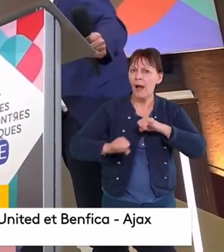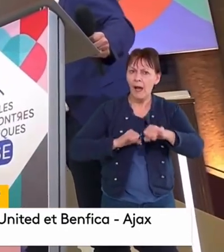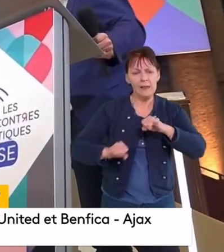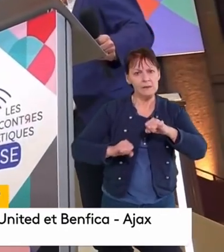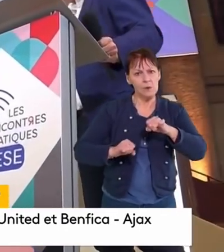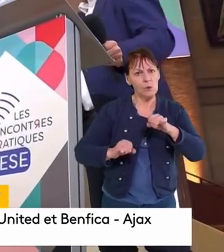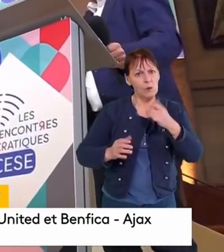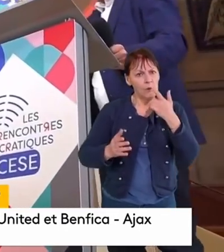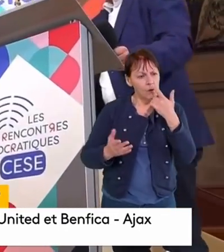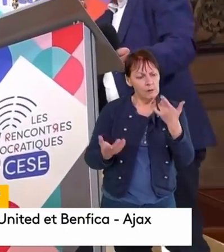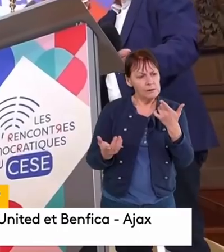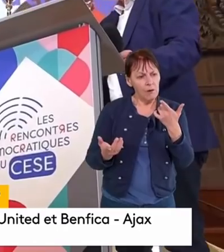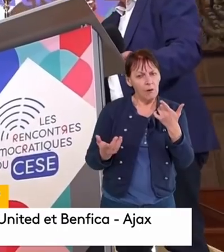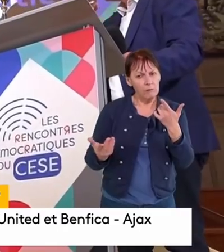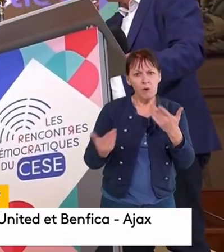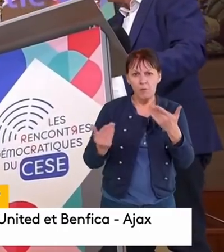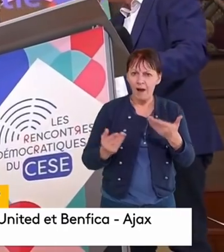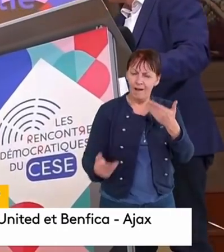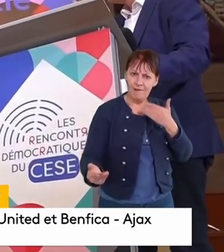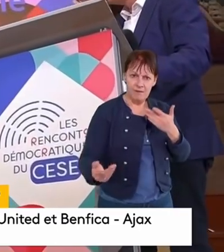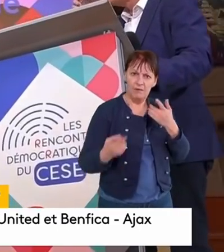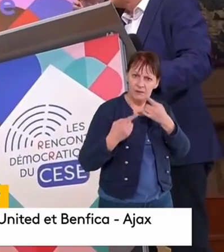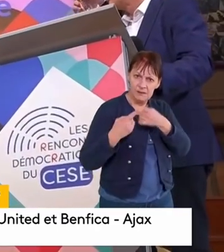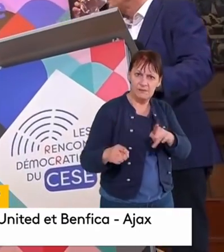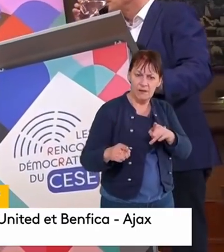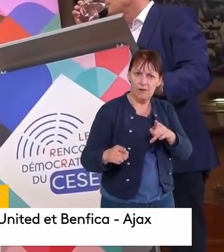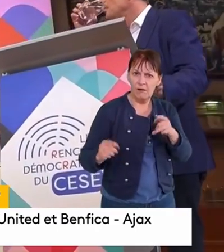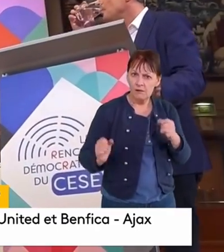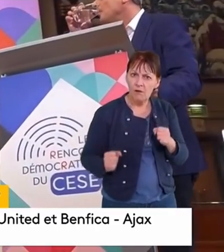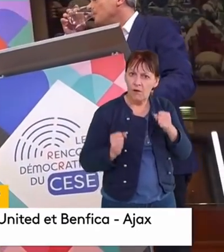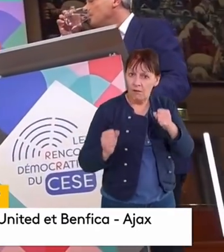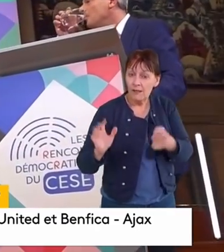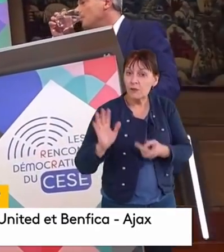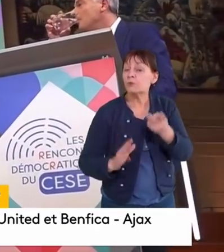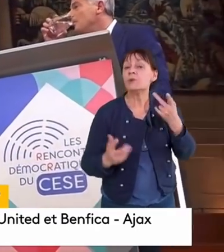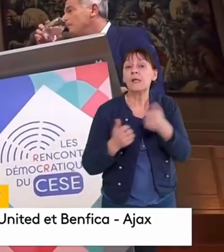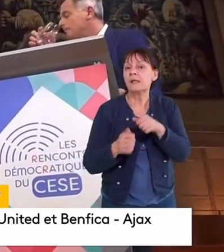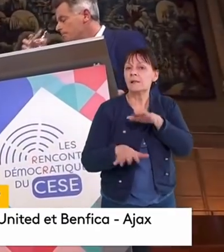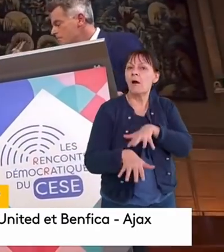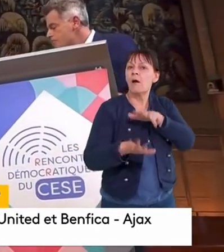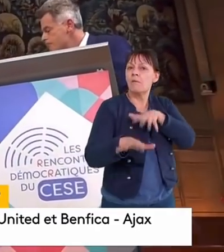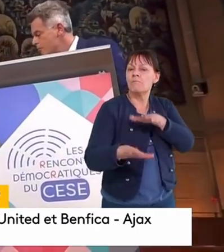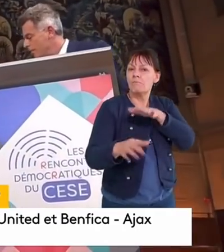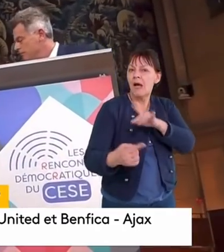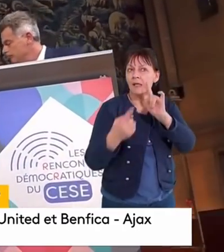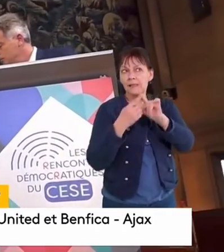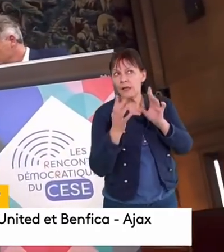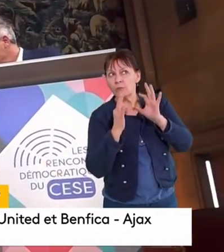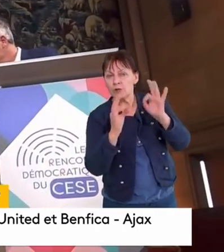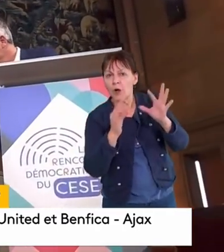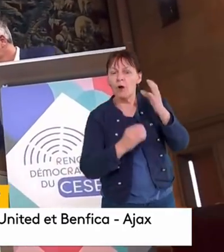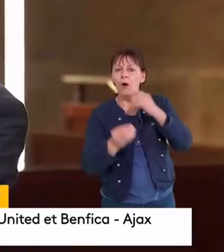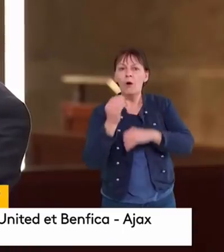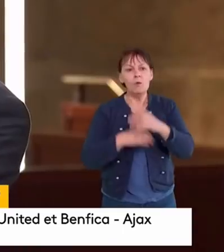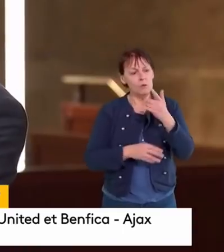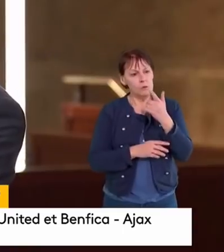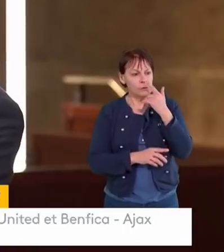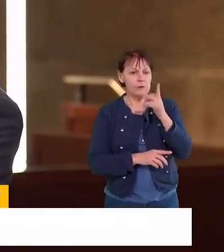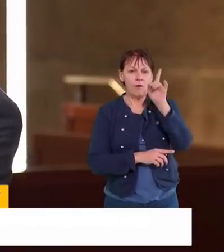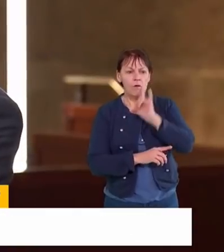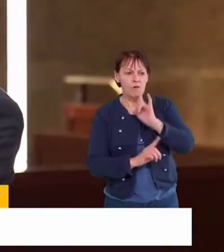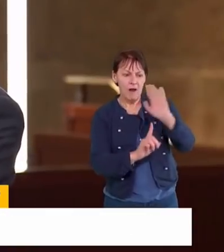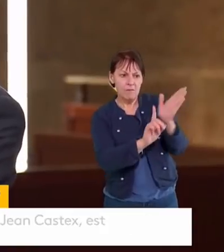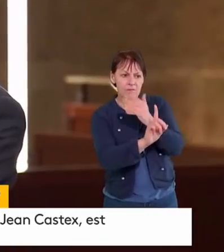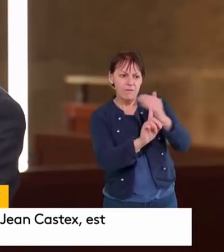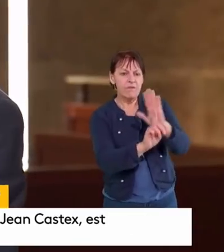passant par les pétitions, mais aussi par des engagements plus directs, comme la marche pour le climat ou encore pour la lutte contre les violences faites aux femmes. Kenza avait une autre question